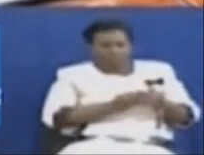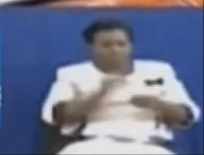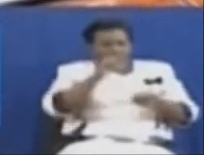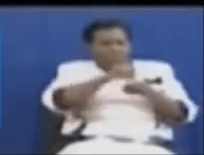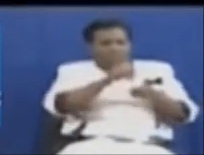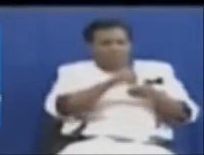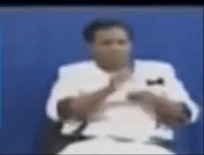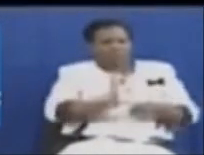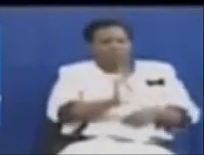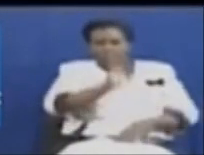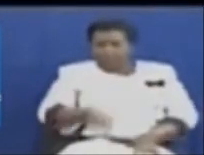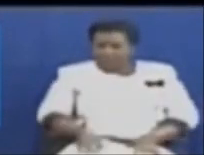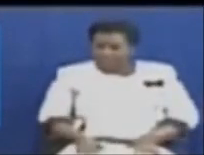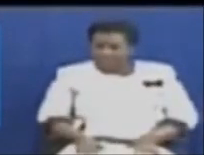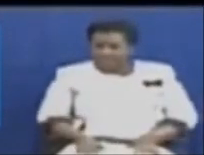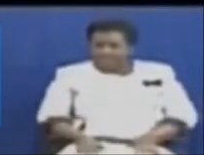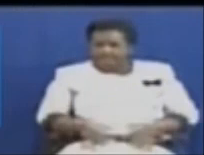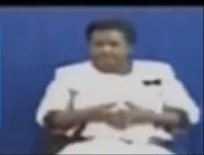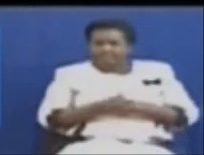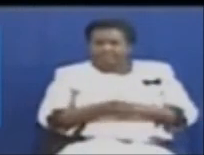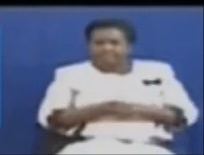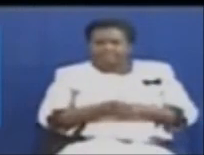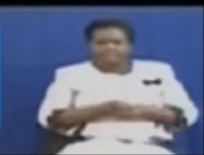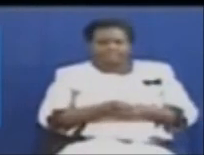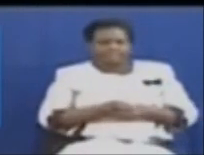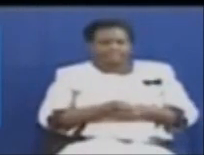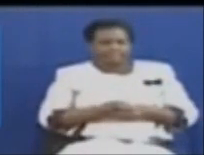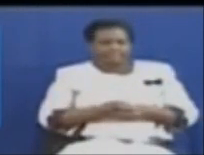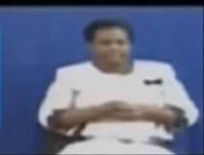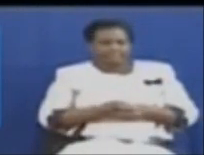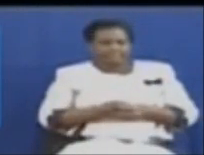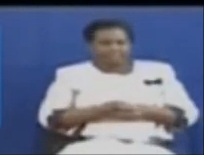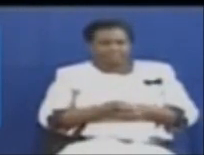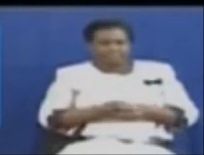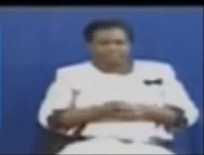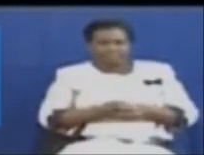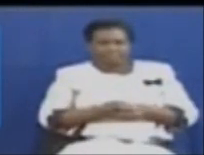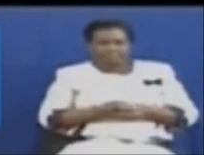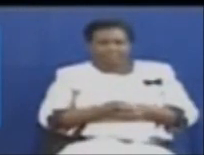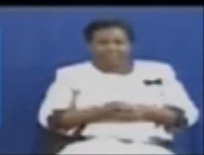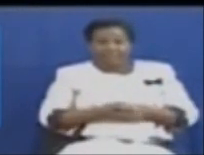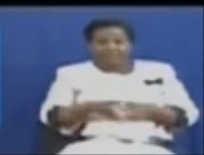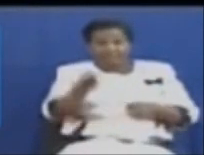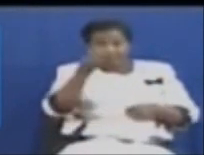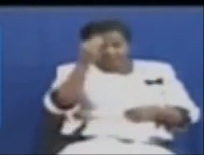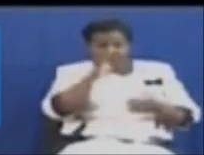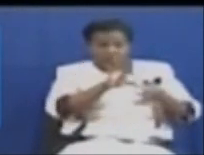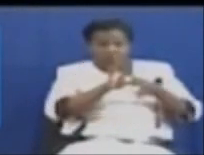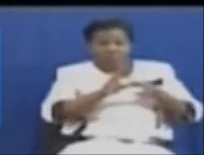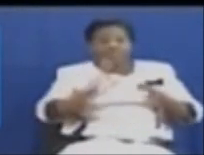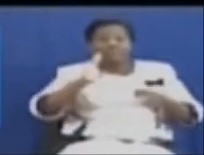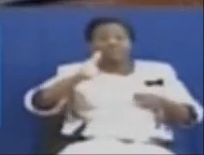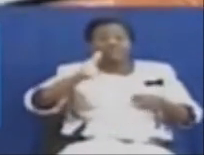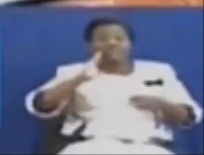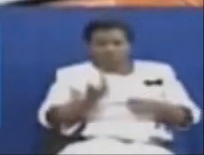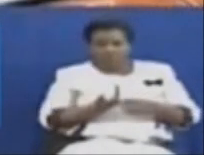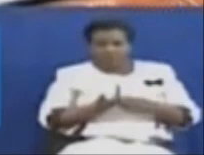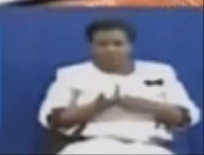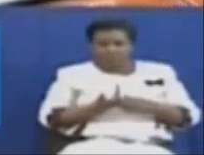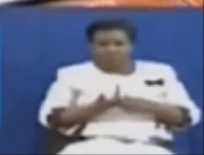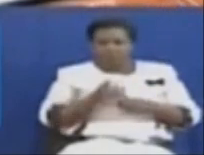commercial activities. Kwa hiyo ningemshauri Mheshimiwa Mbunge awahamasishe vyama vyake vya msingi vya ushirika viende